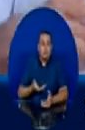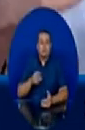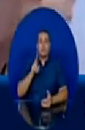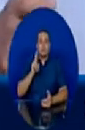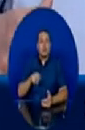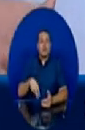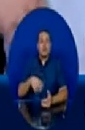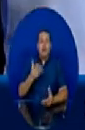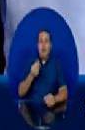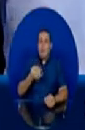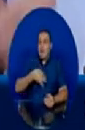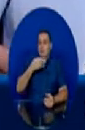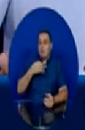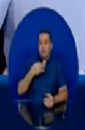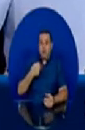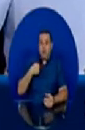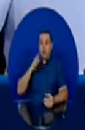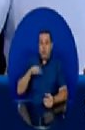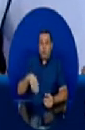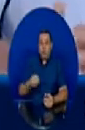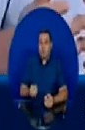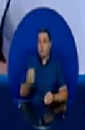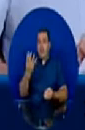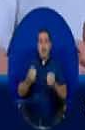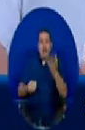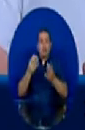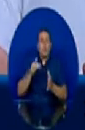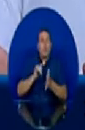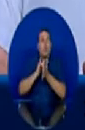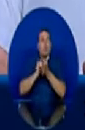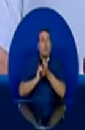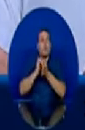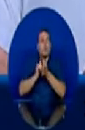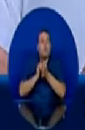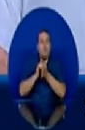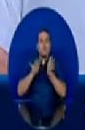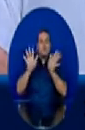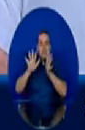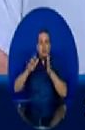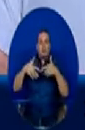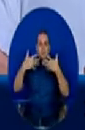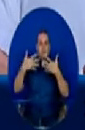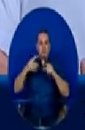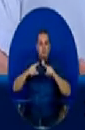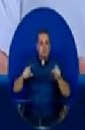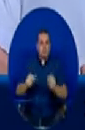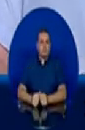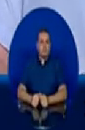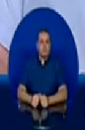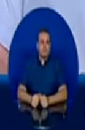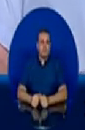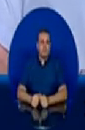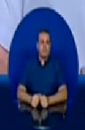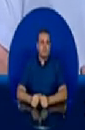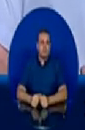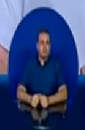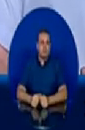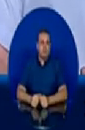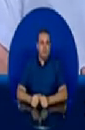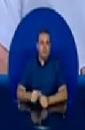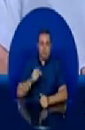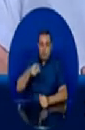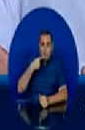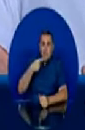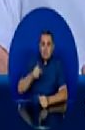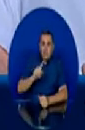הרבה הרצאות שאנחנו גם העלינו ליוטיוב מסרטונים מכל מיני מפגשים שעשינו. וזה לא לידענים.